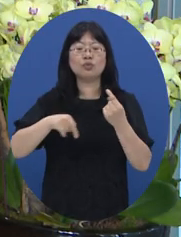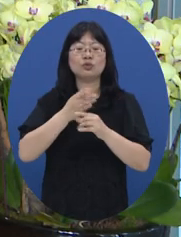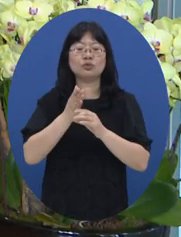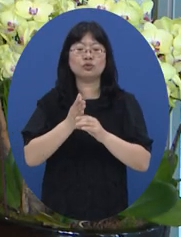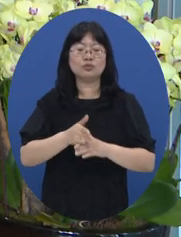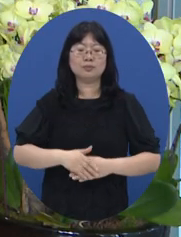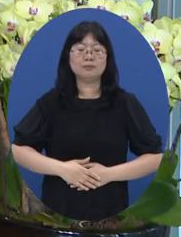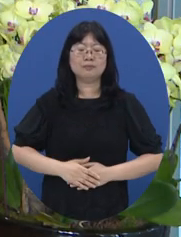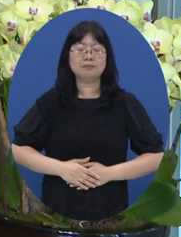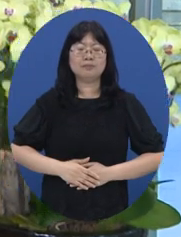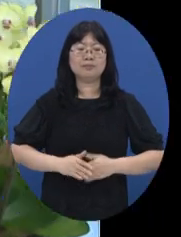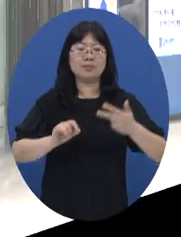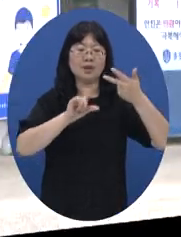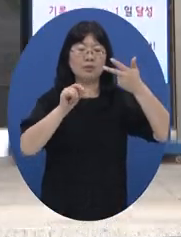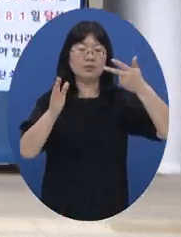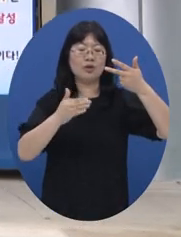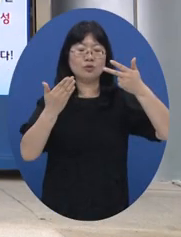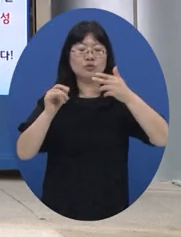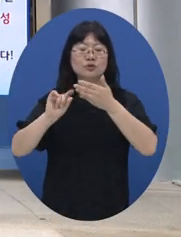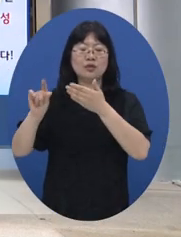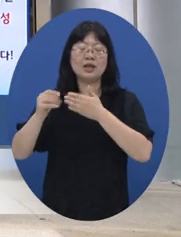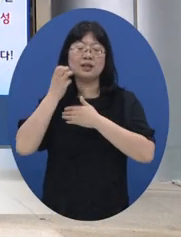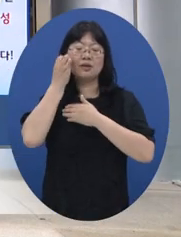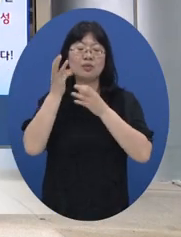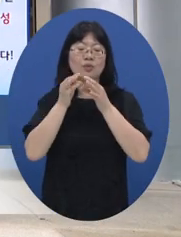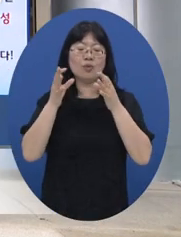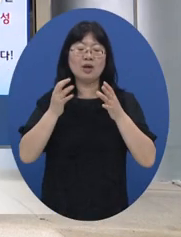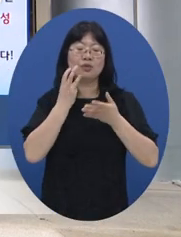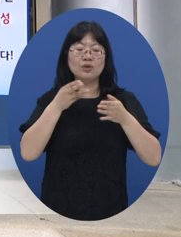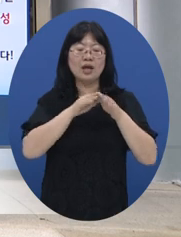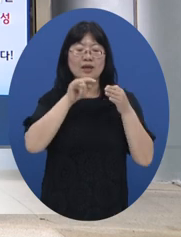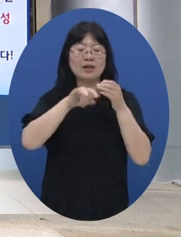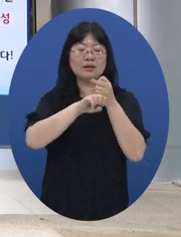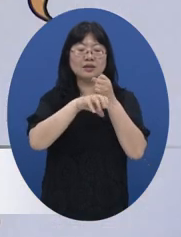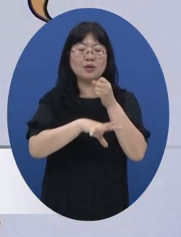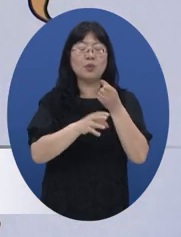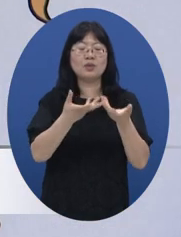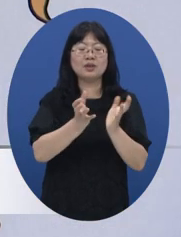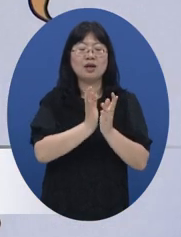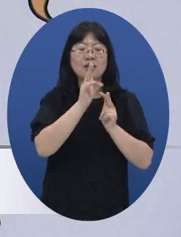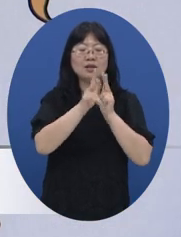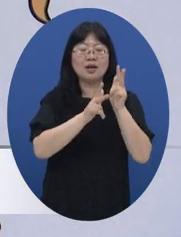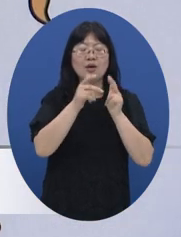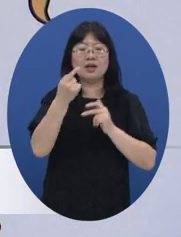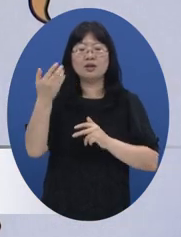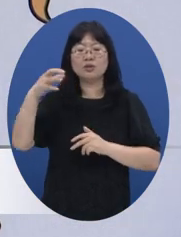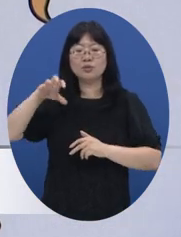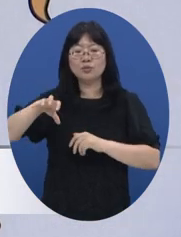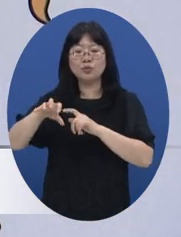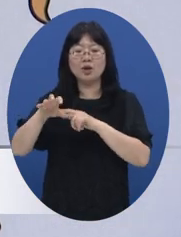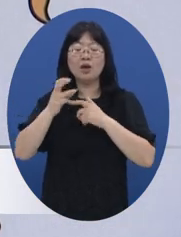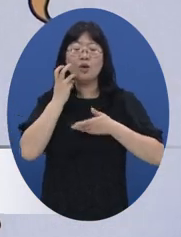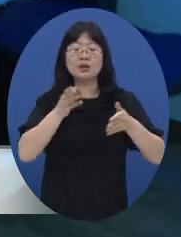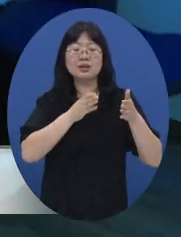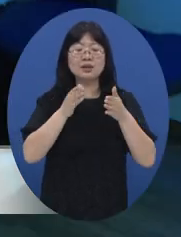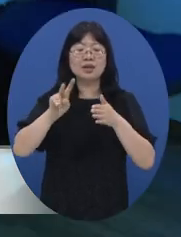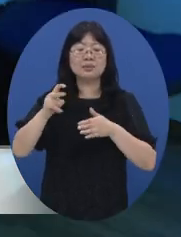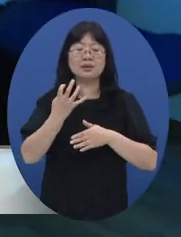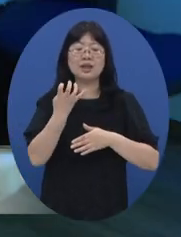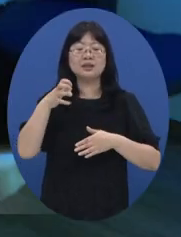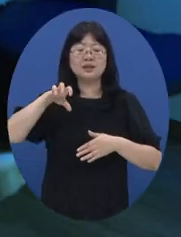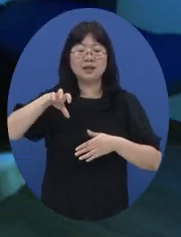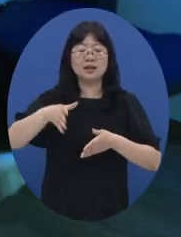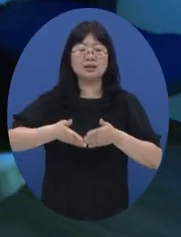운영합니다. 7월부터 9월까지 석달 동안 도청사와 직속기관, 사업소, 소방서 등 경기 지역 240여 곳에